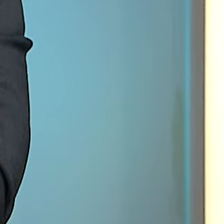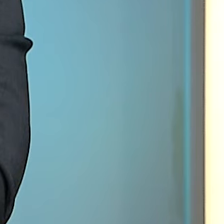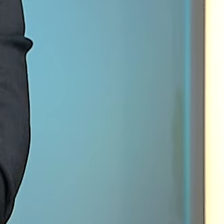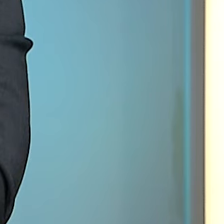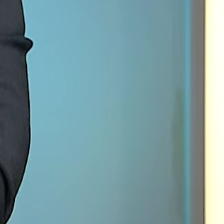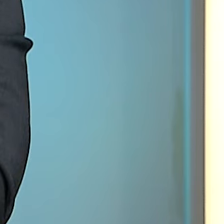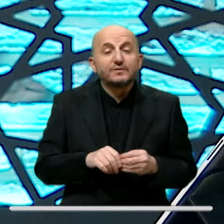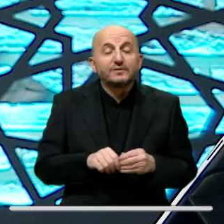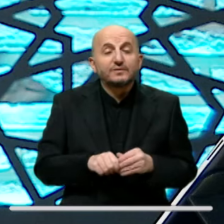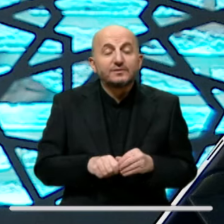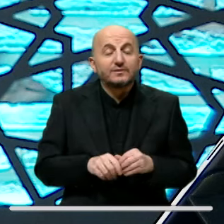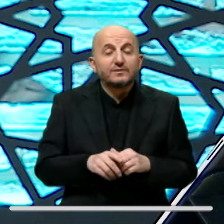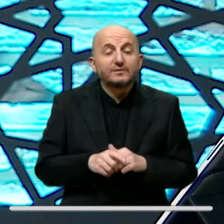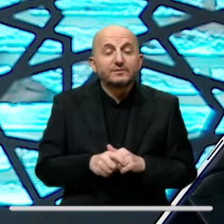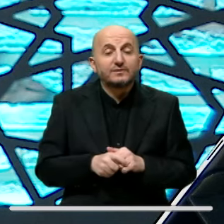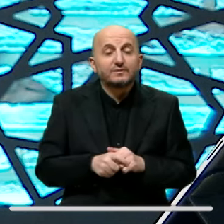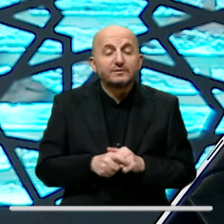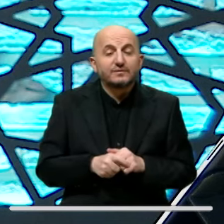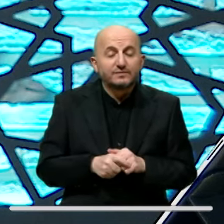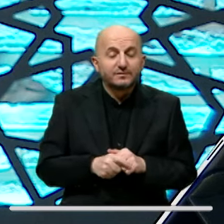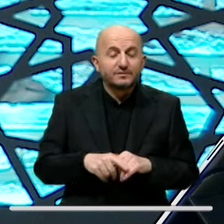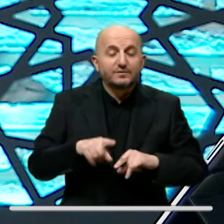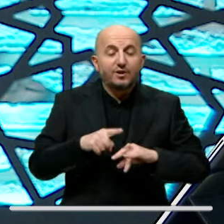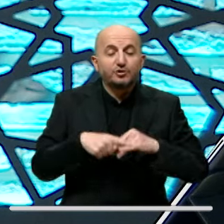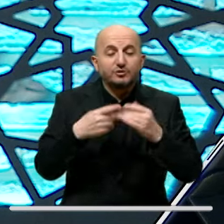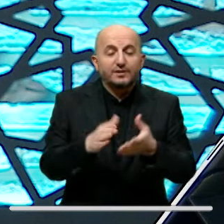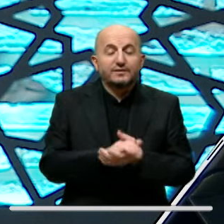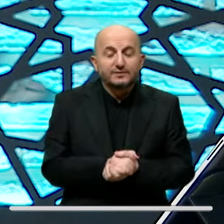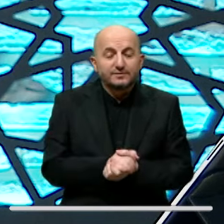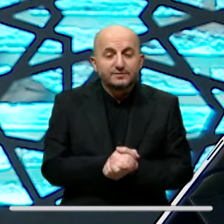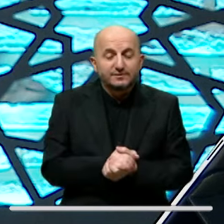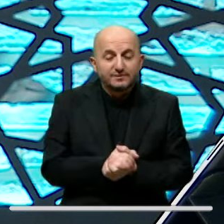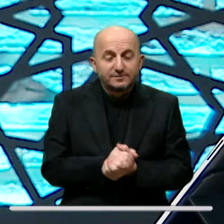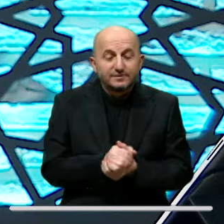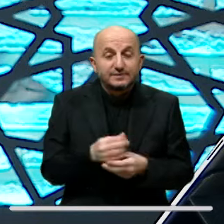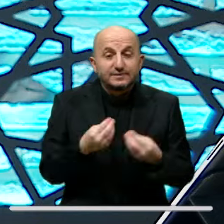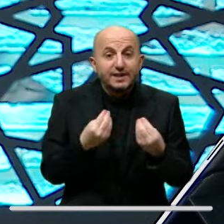var. Murat Bey, İstanbul'dan hoş geldiniz yayınımıza. Hoş